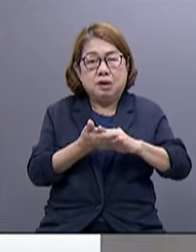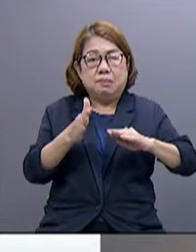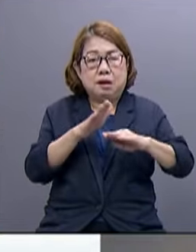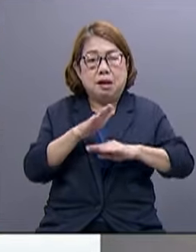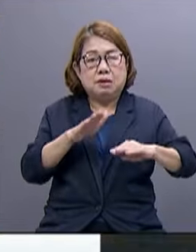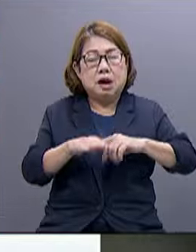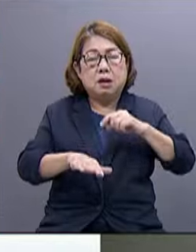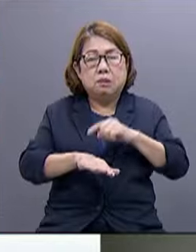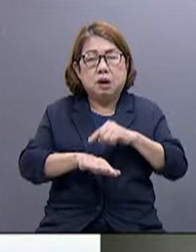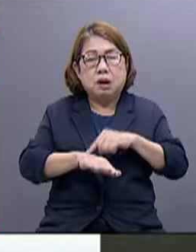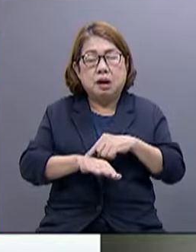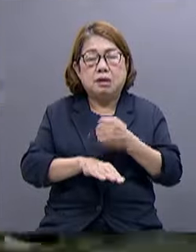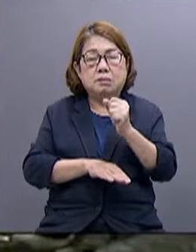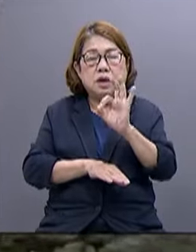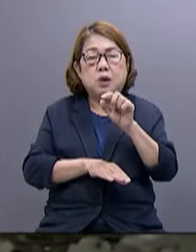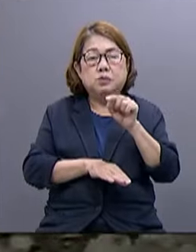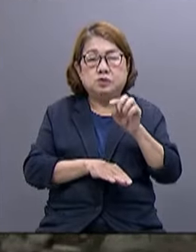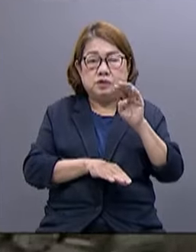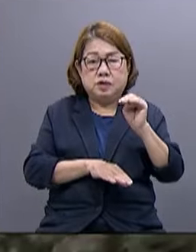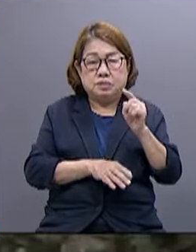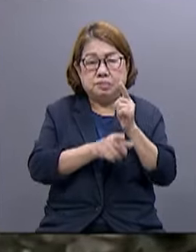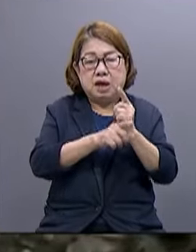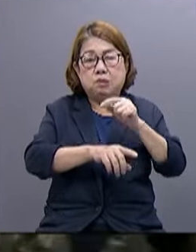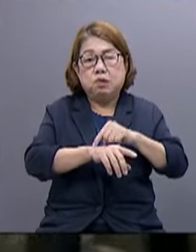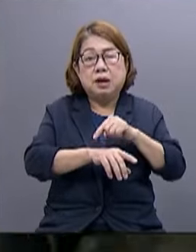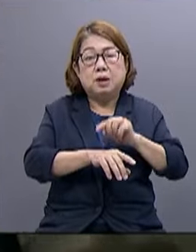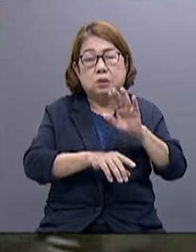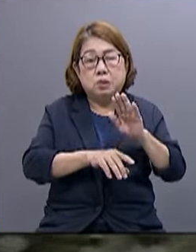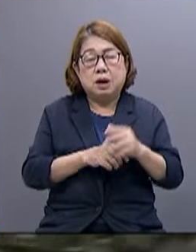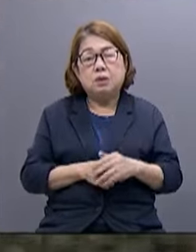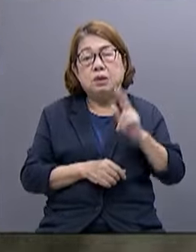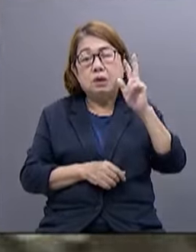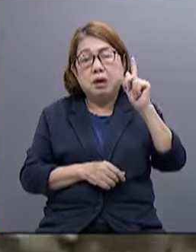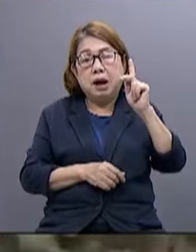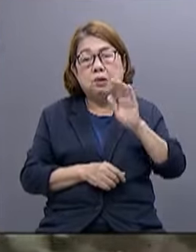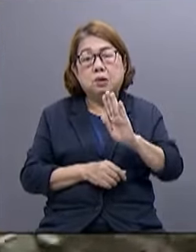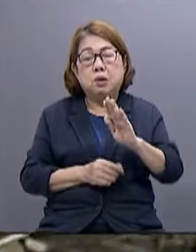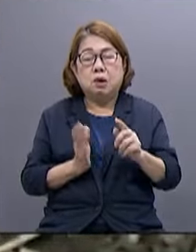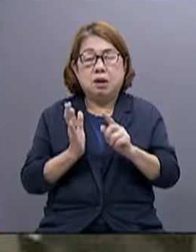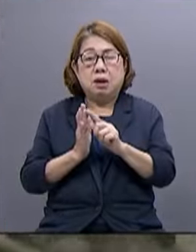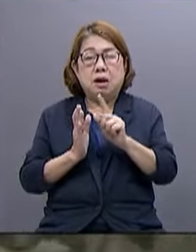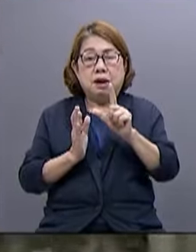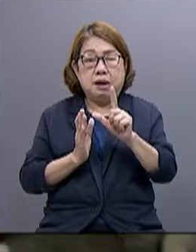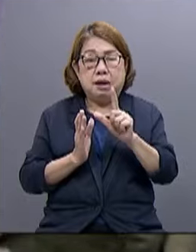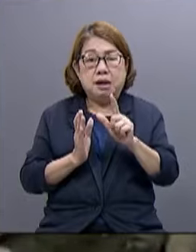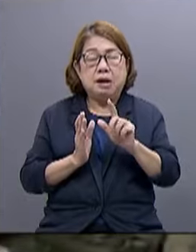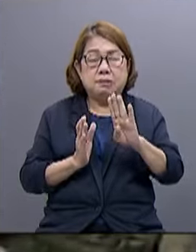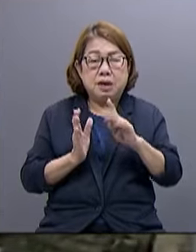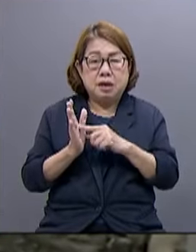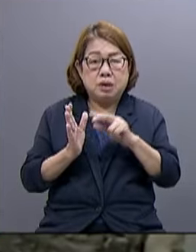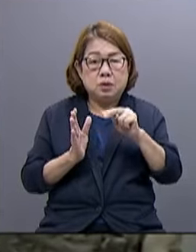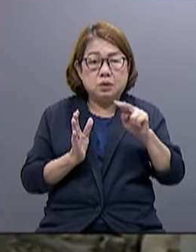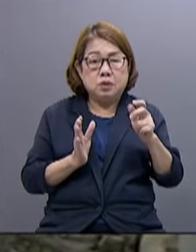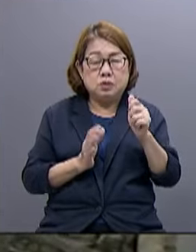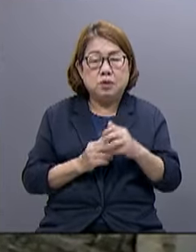าณ 19:40 ตามเวลาท้องถิ่นนะคะสำนักข่าวทางการของเลบานอนระบุว่าจุดที่ถูกโจมตีเป็